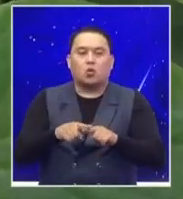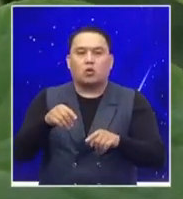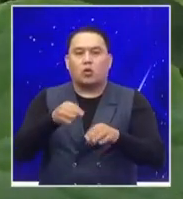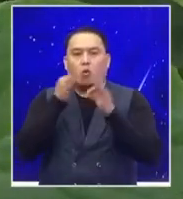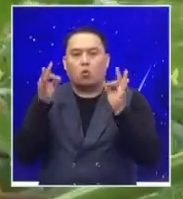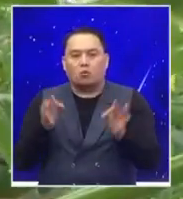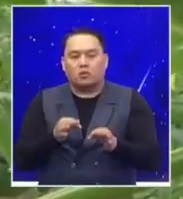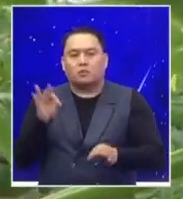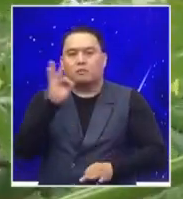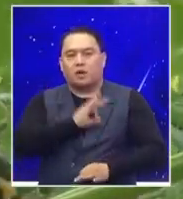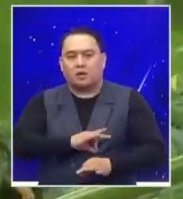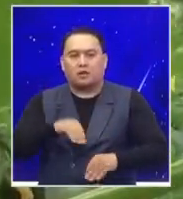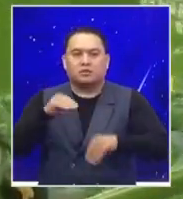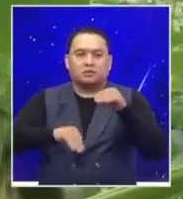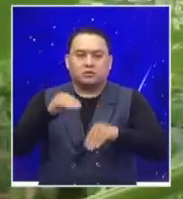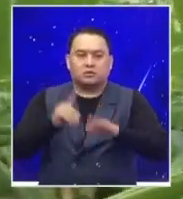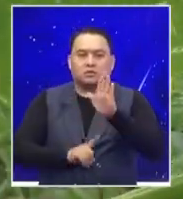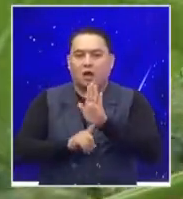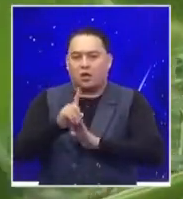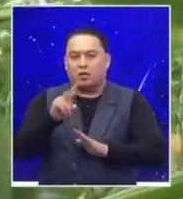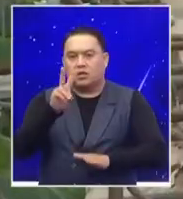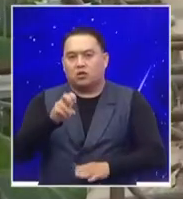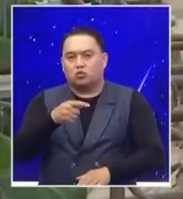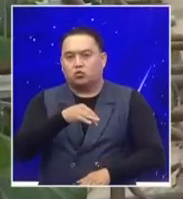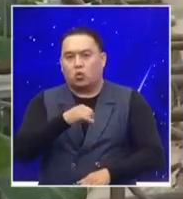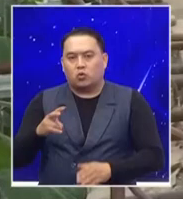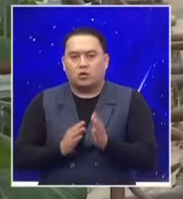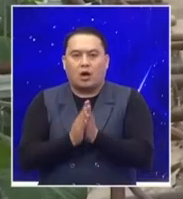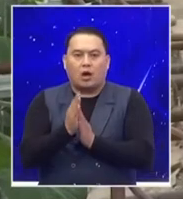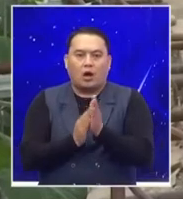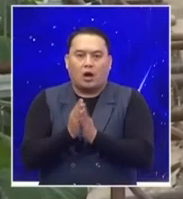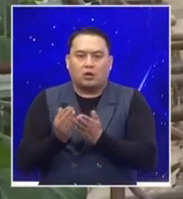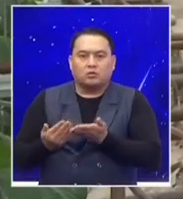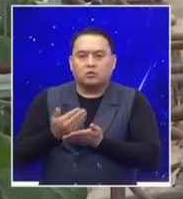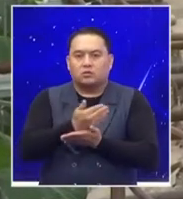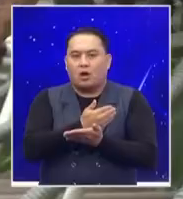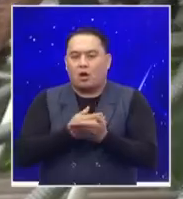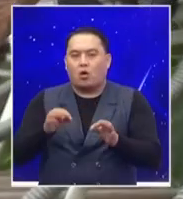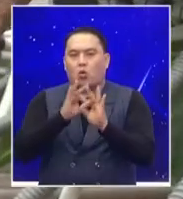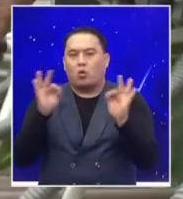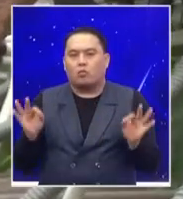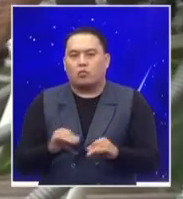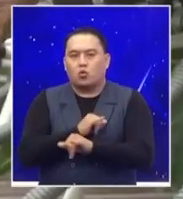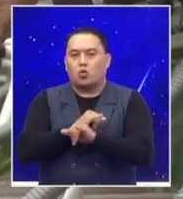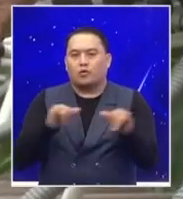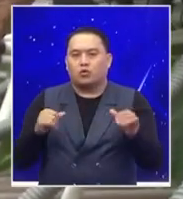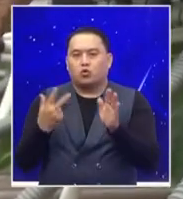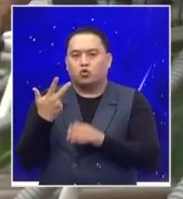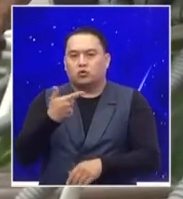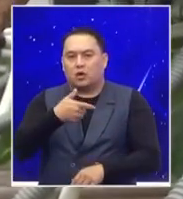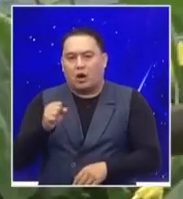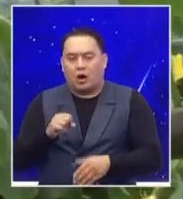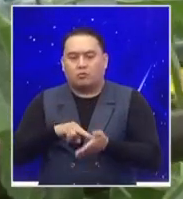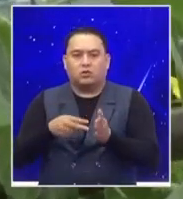1 гектардан асады. Жұмысшылар алғашқы егіннен 200 тонна қияр жинапты. Болашақта жылыжайдың аумағы 3 гектарға дейін ұлғайту